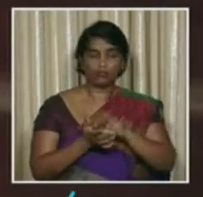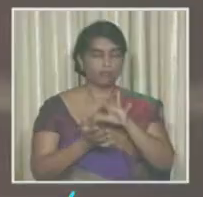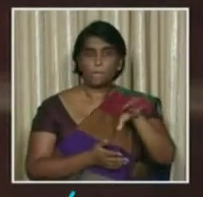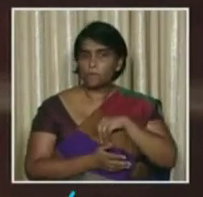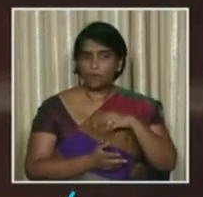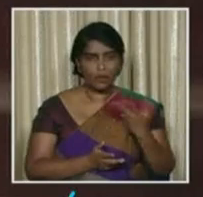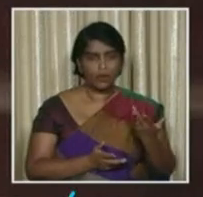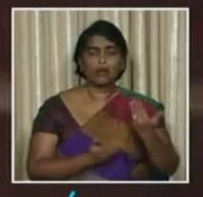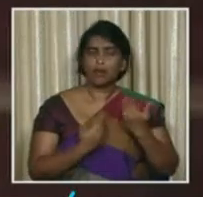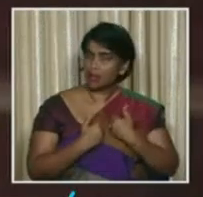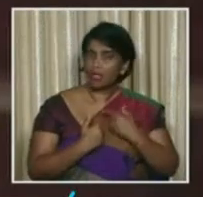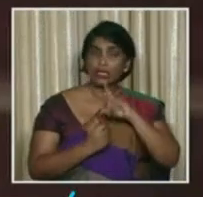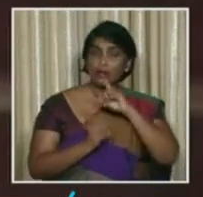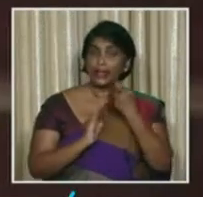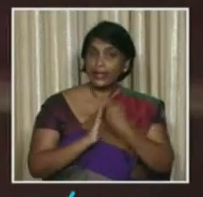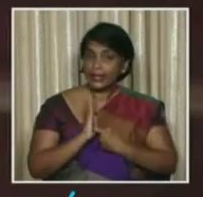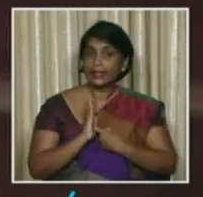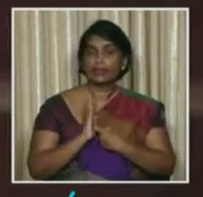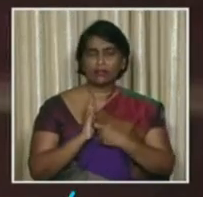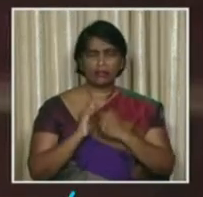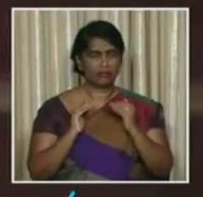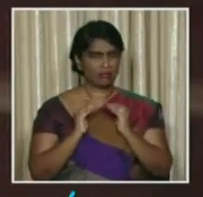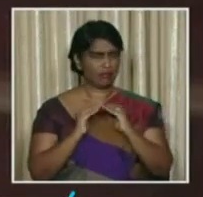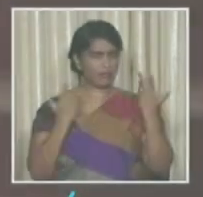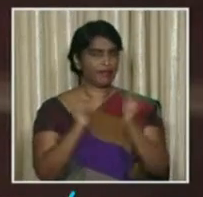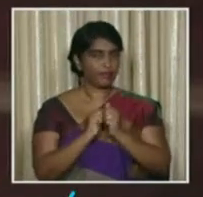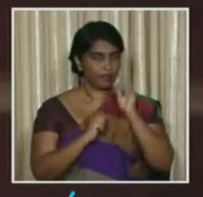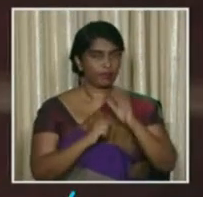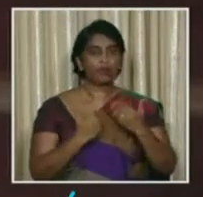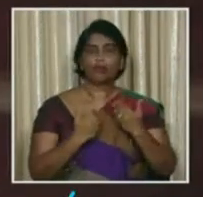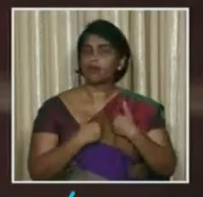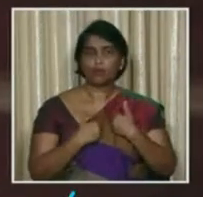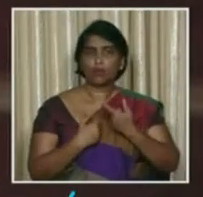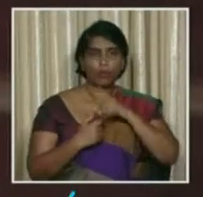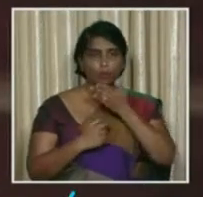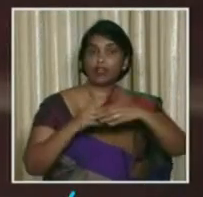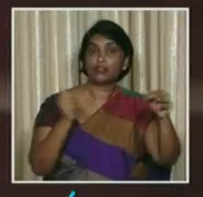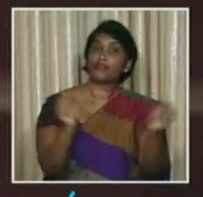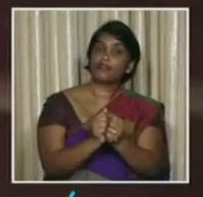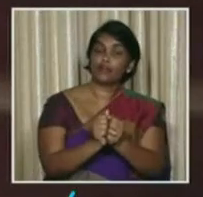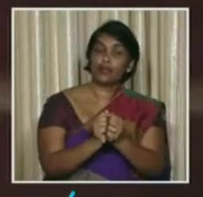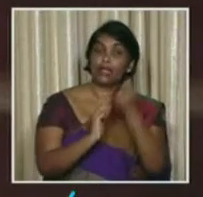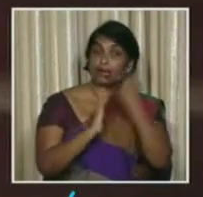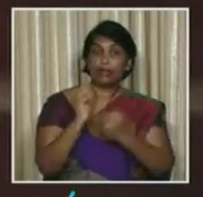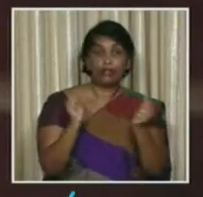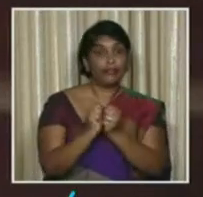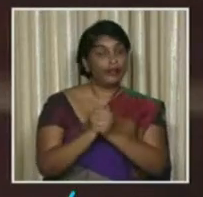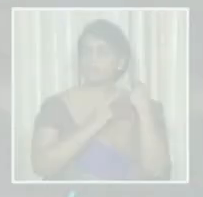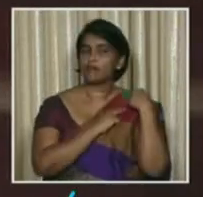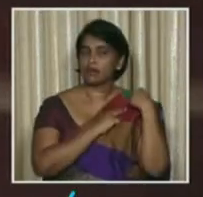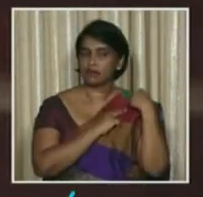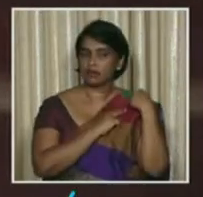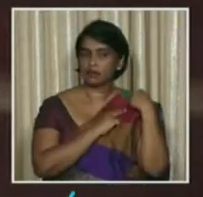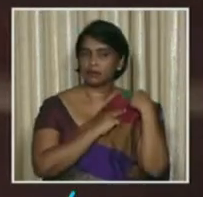පිළිගන්නේ නැත්තම් අපි හදපු නීතියට පටහැනිව මේ පාර්ලිමේන්තුව ක්‍රියා කරනවා නම් අපිට පුළුවන් මේ රටේ ජනතාවට නීතිය ඇතුළත කටයුතු කරන්න කියලා